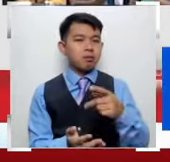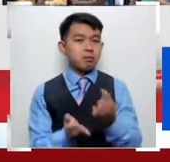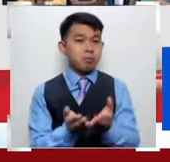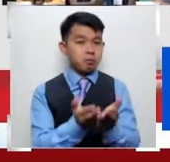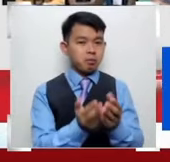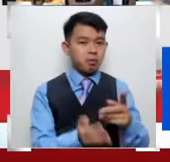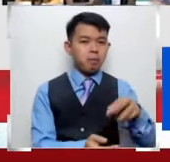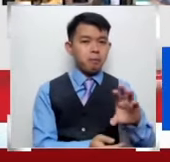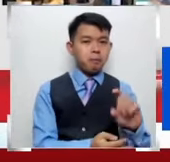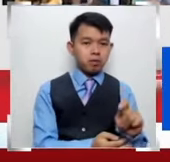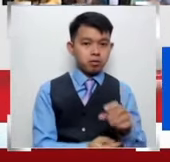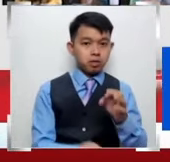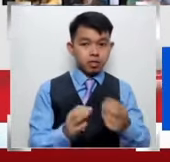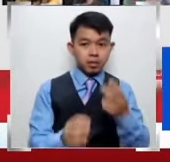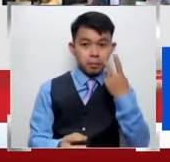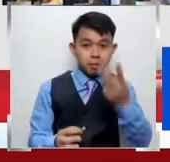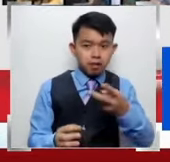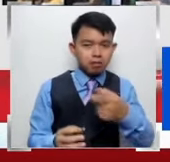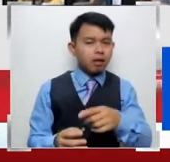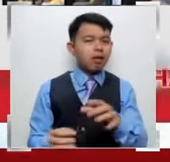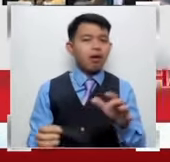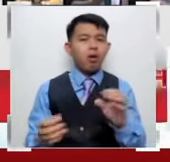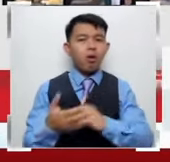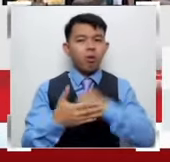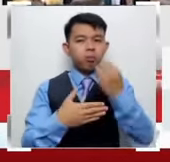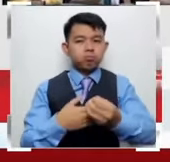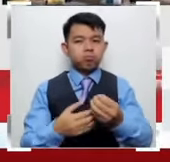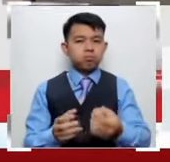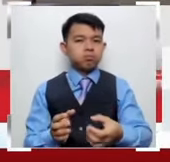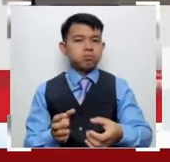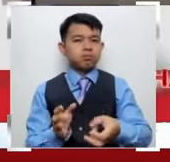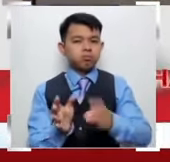natin at hindi natin paglalayagin yung barko.